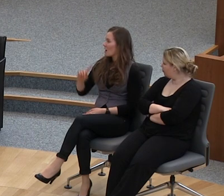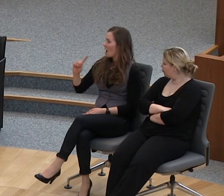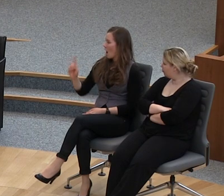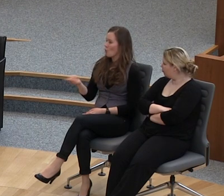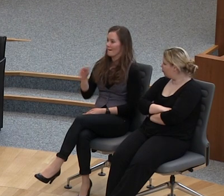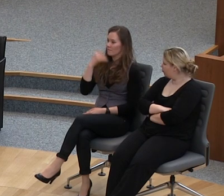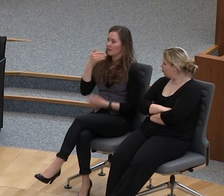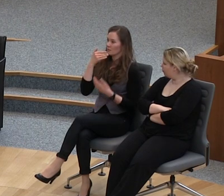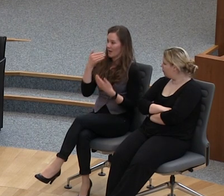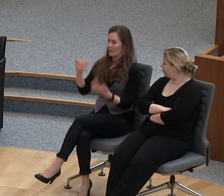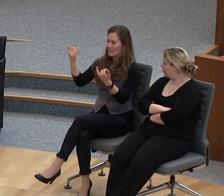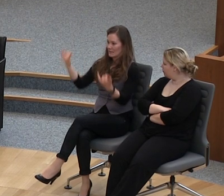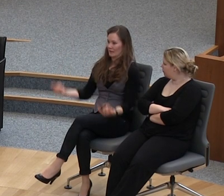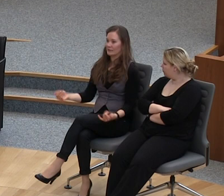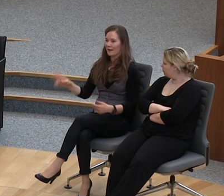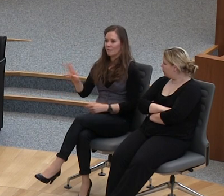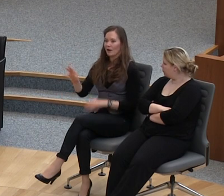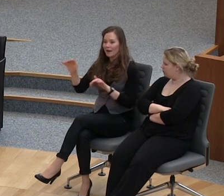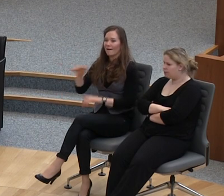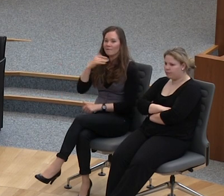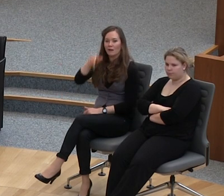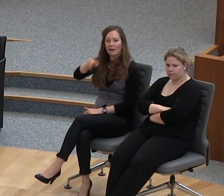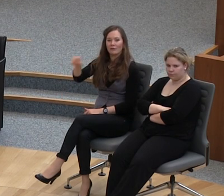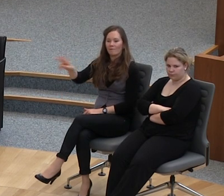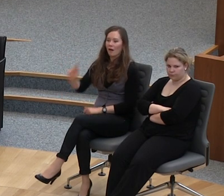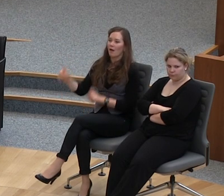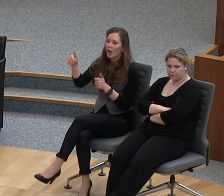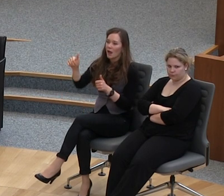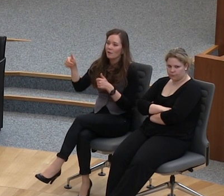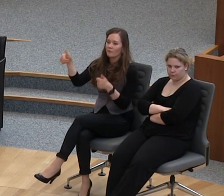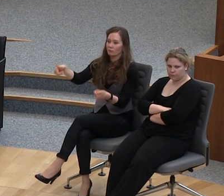Ebenfalls meinen Dank möchte ich jetzt den vielen Helferinnen und Helfern